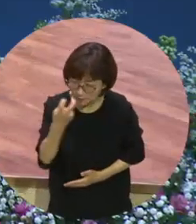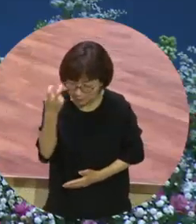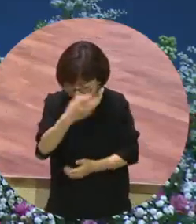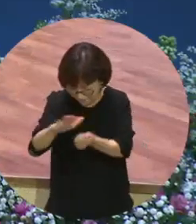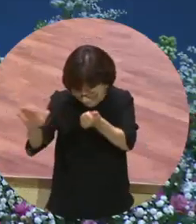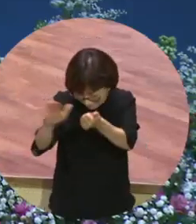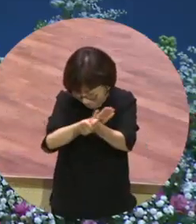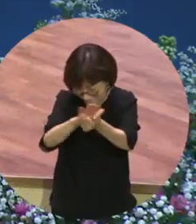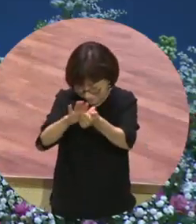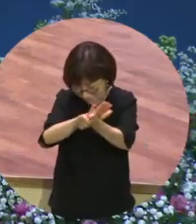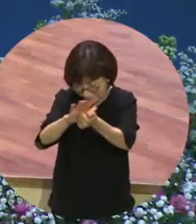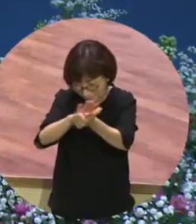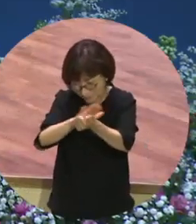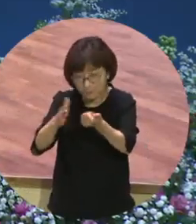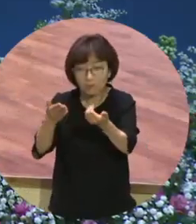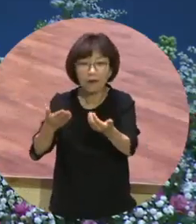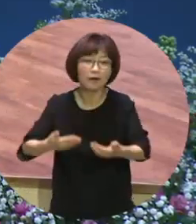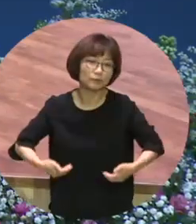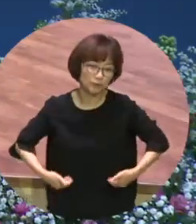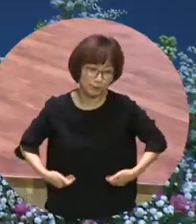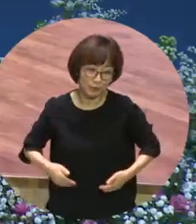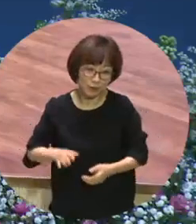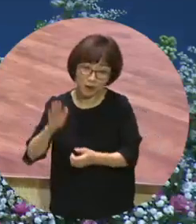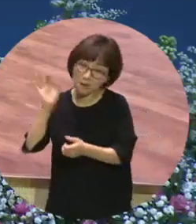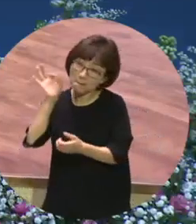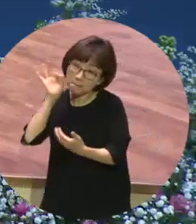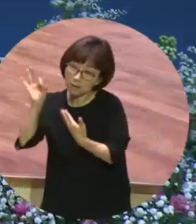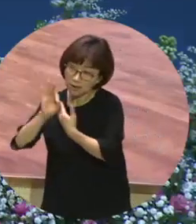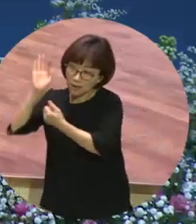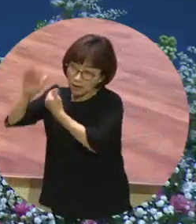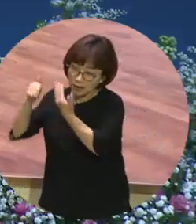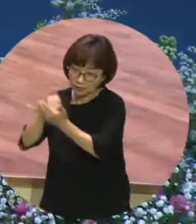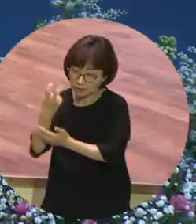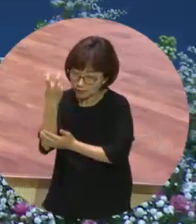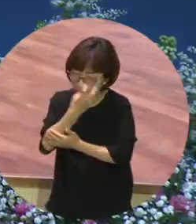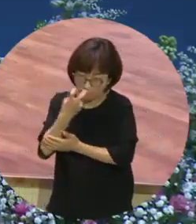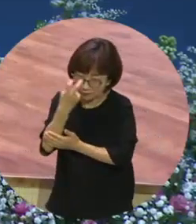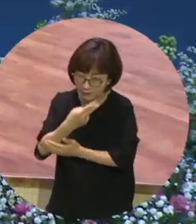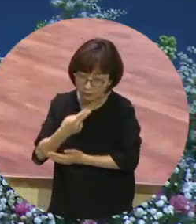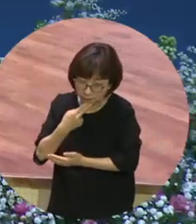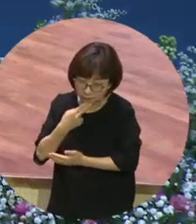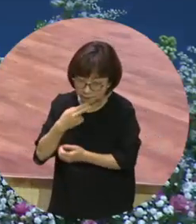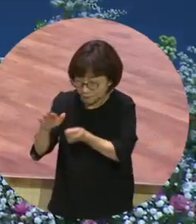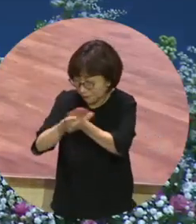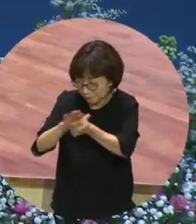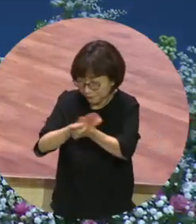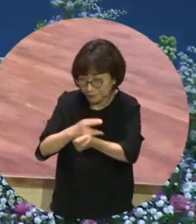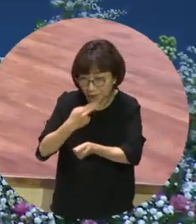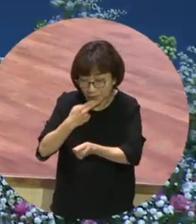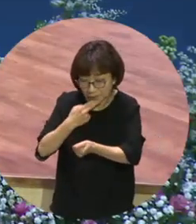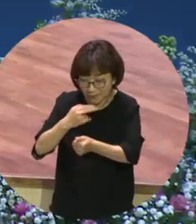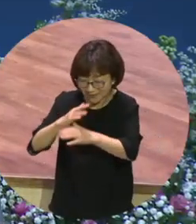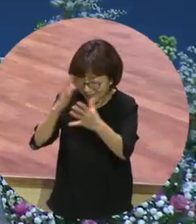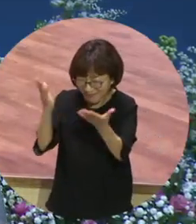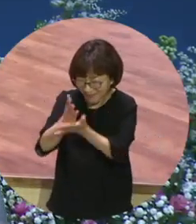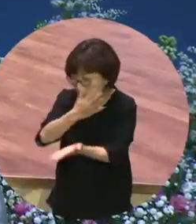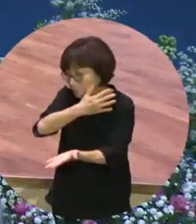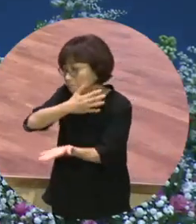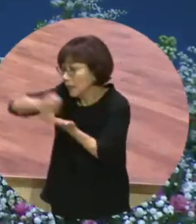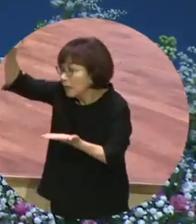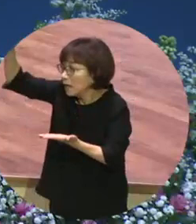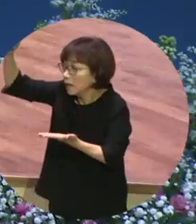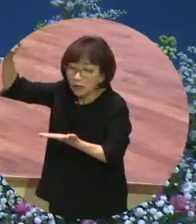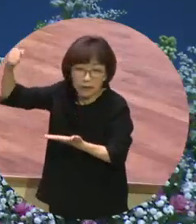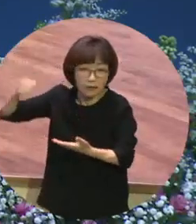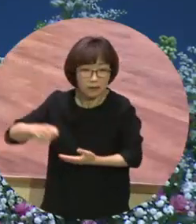않으면 여러분이 인생 사는 농사 완전 망한다니까. 아무것도 없다니까. 하나님이 다 굳어가면.